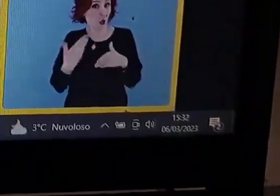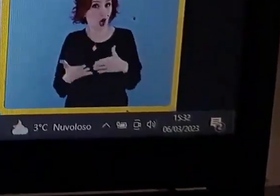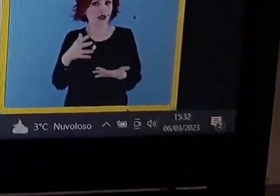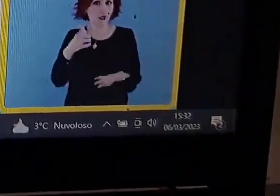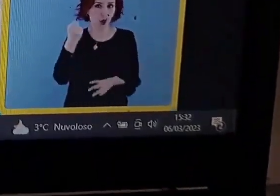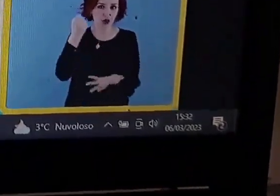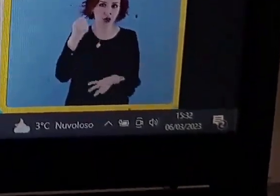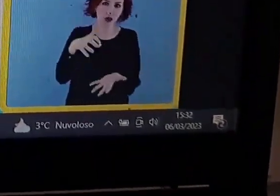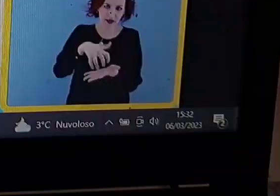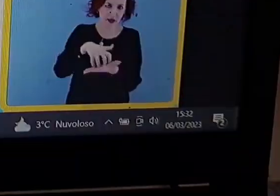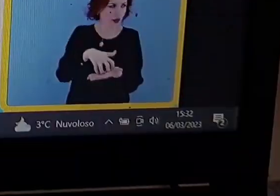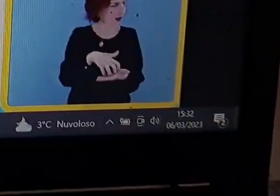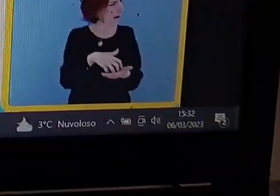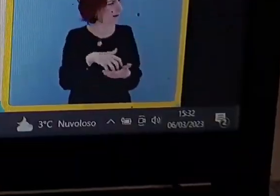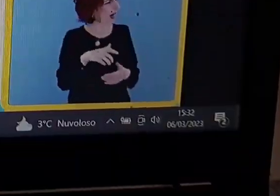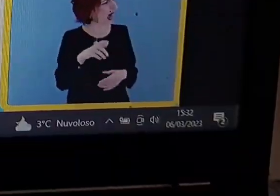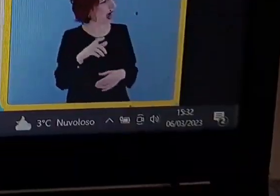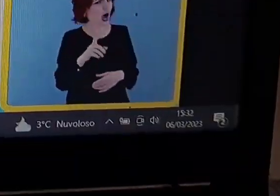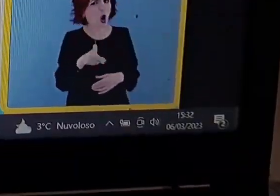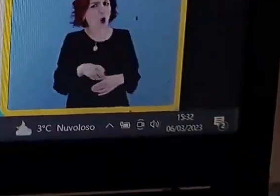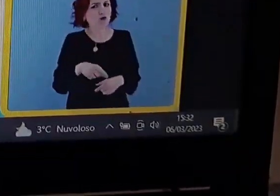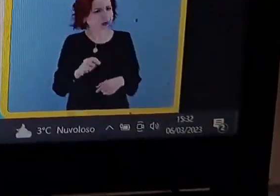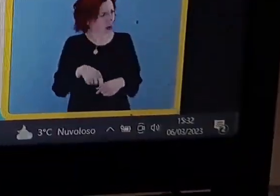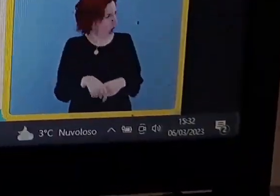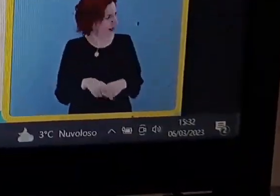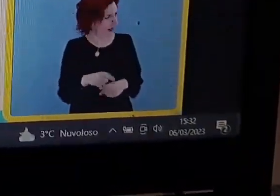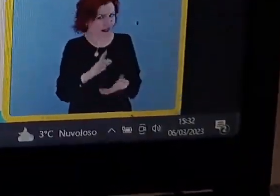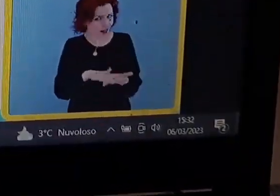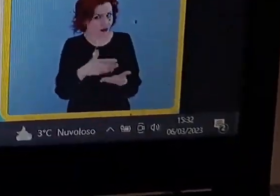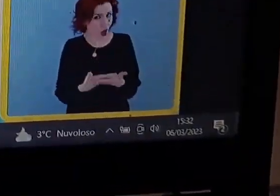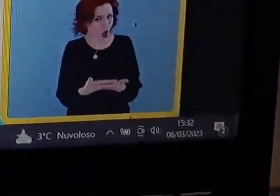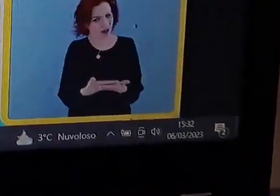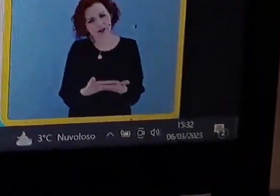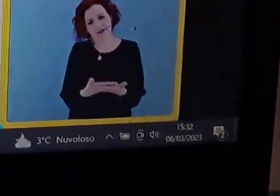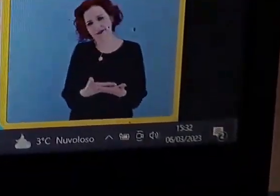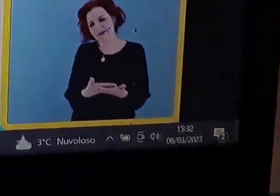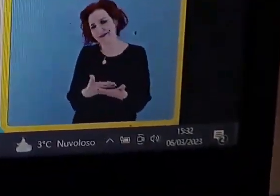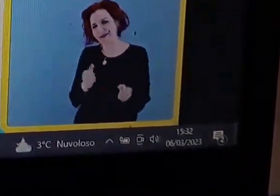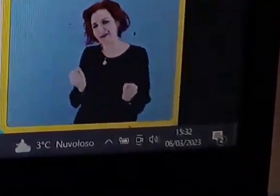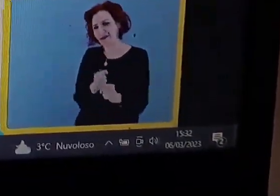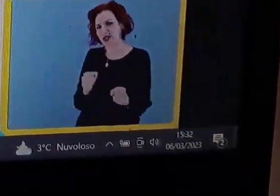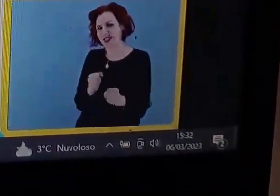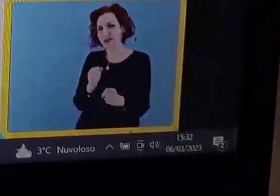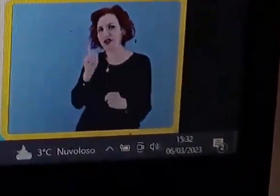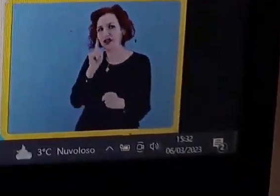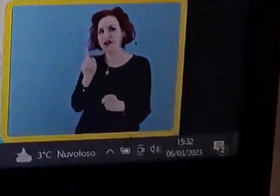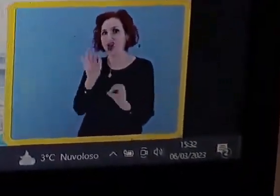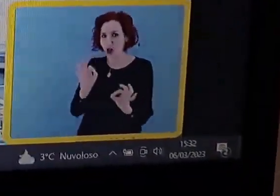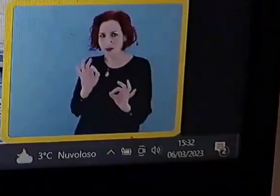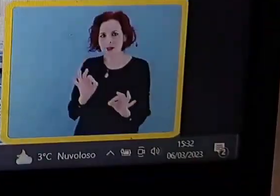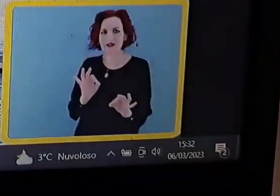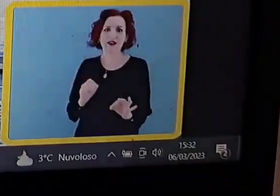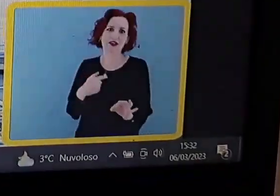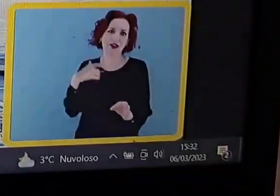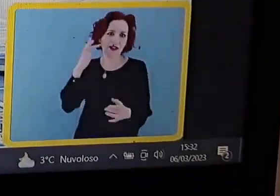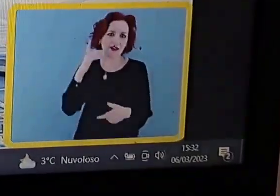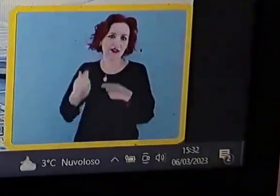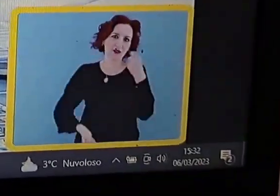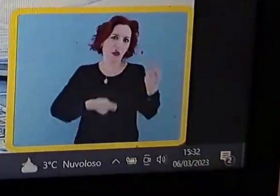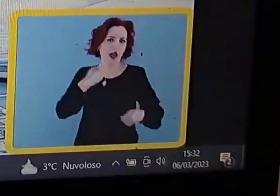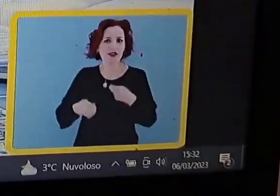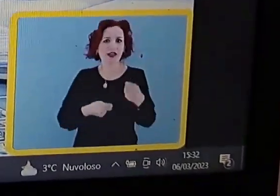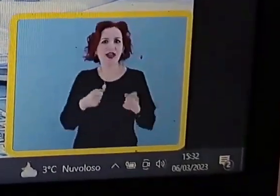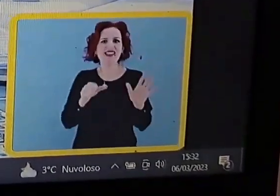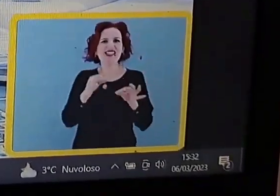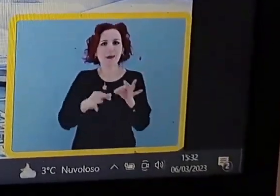65, e questo dice ma la prostata vale? E però se valesse si rischierebbe il collasso economico, perché insomma di gente che fa